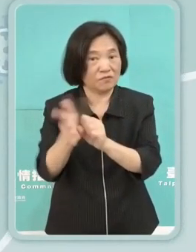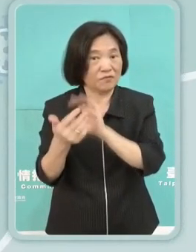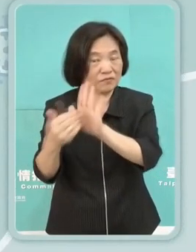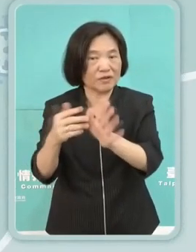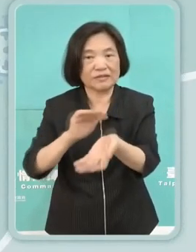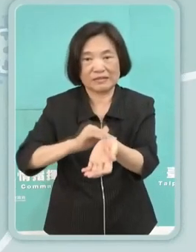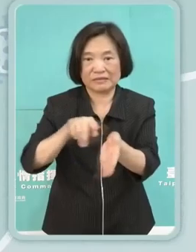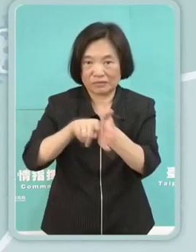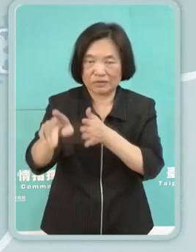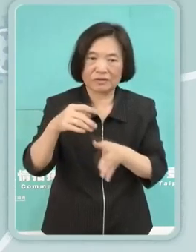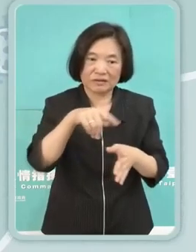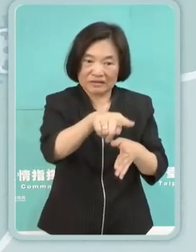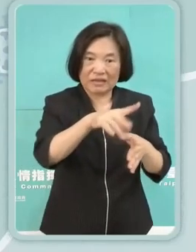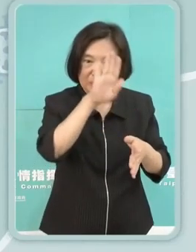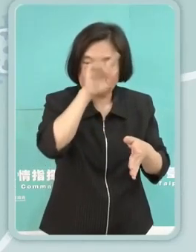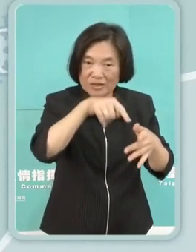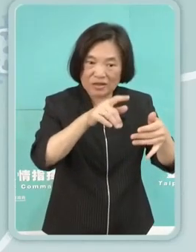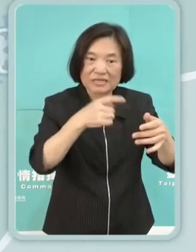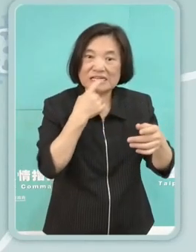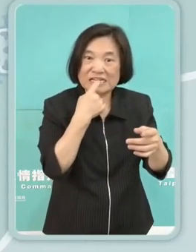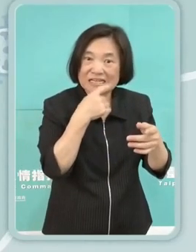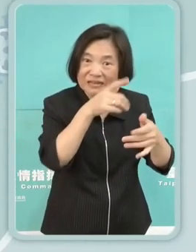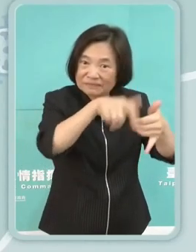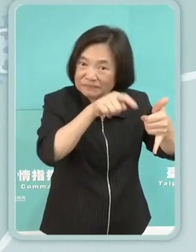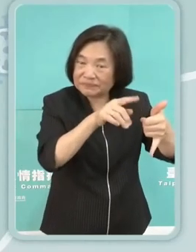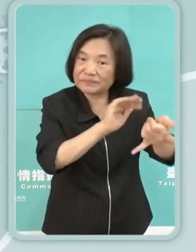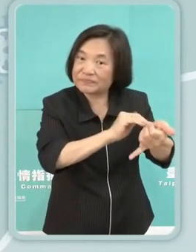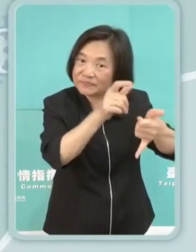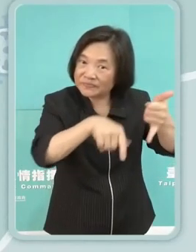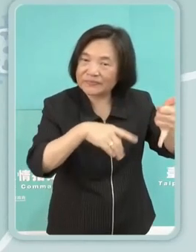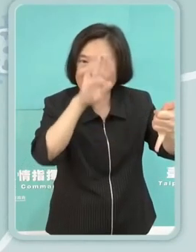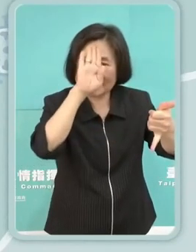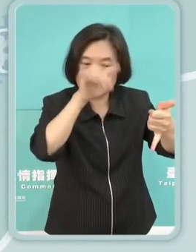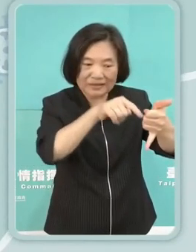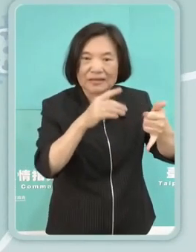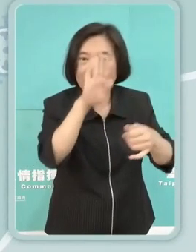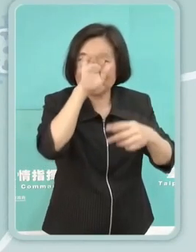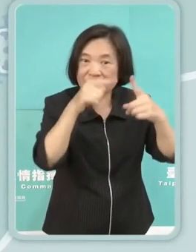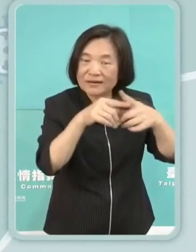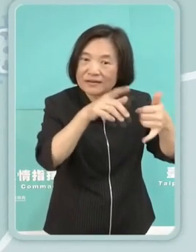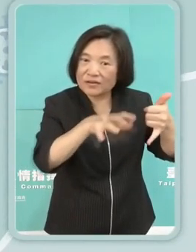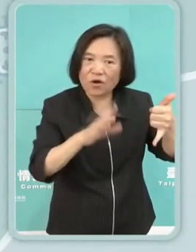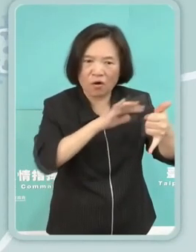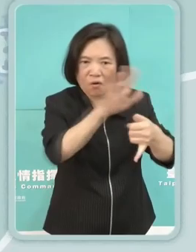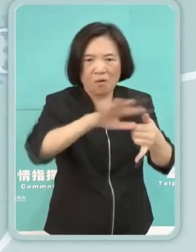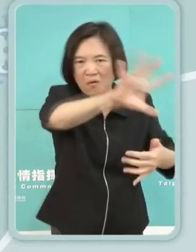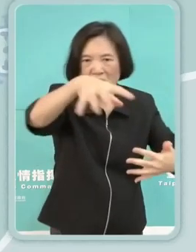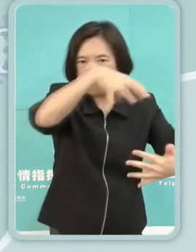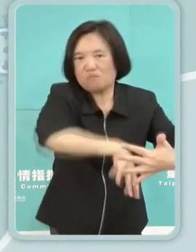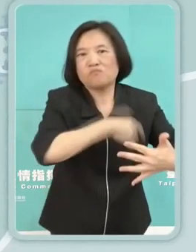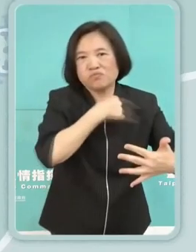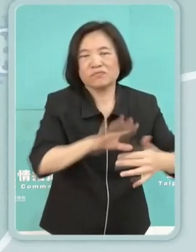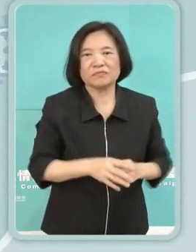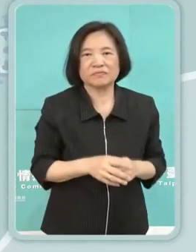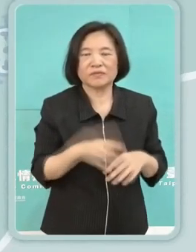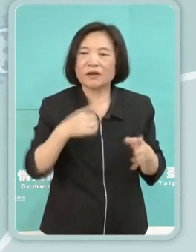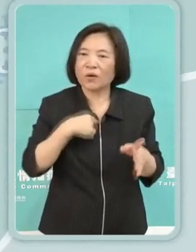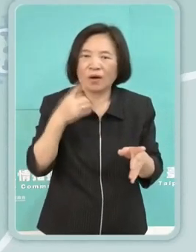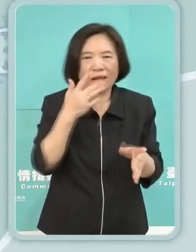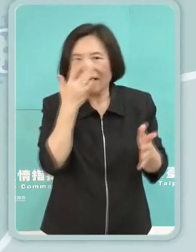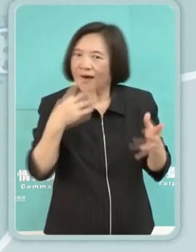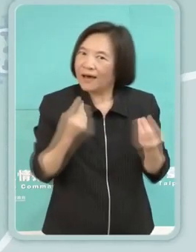病患都要框列，也就是这个框列的部分除了我们自己按照规定框列，有时候也会请教防疫医师